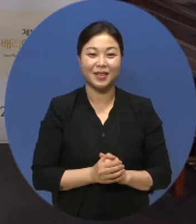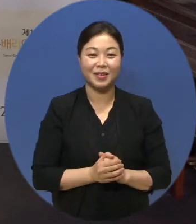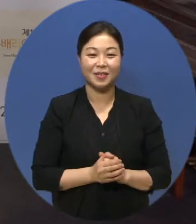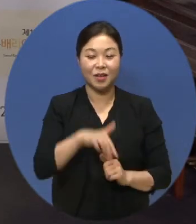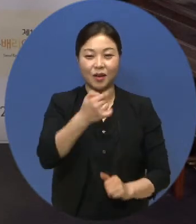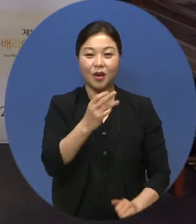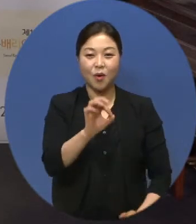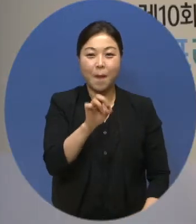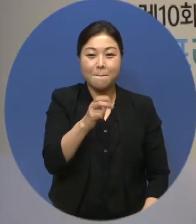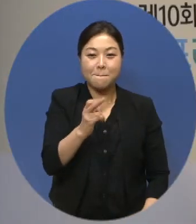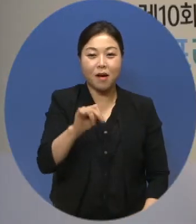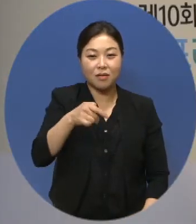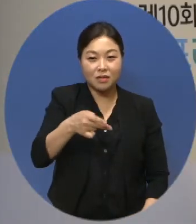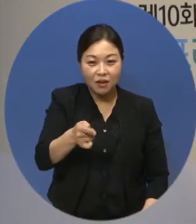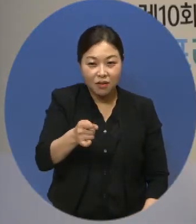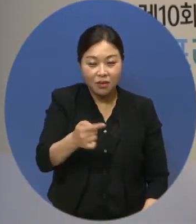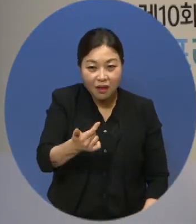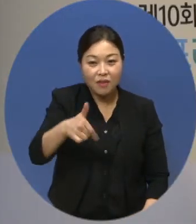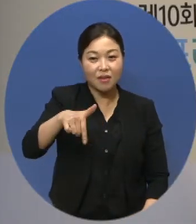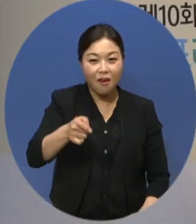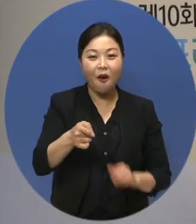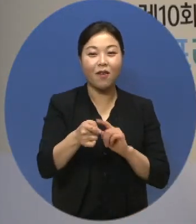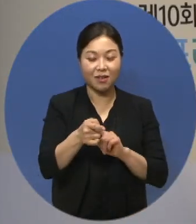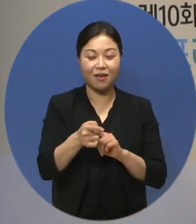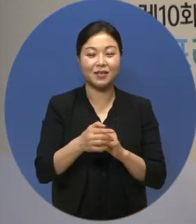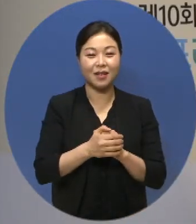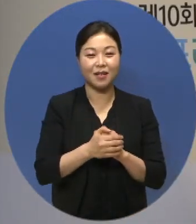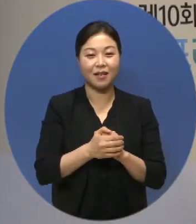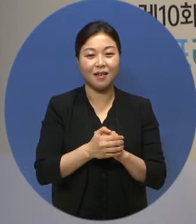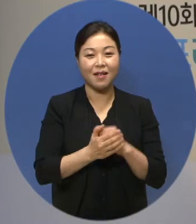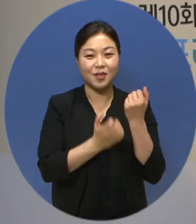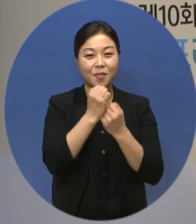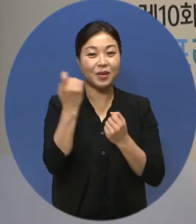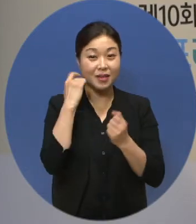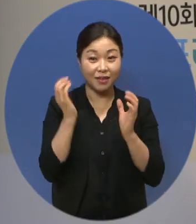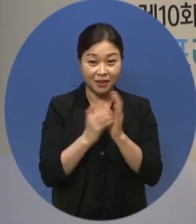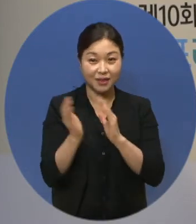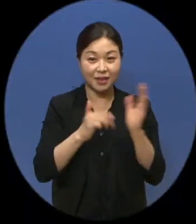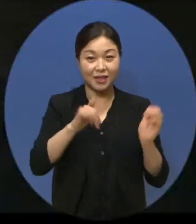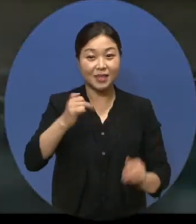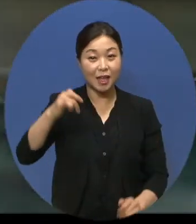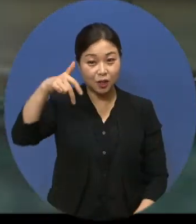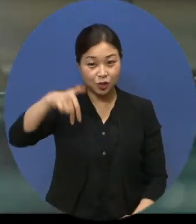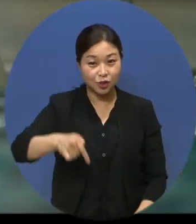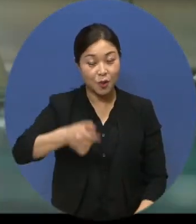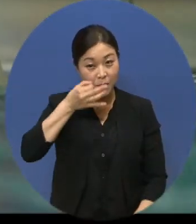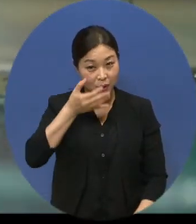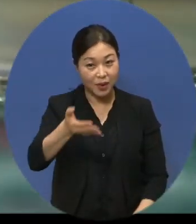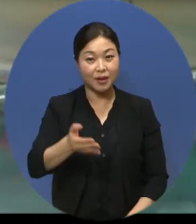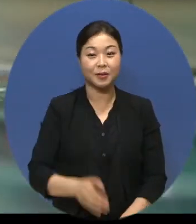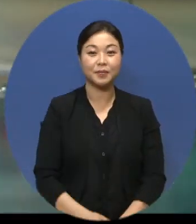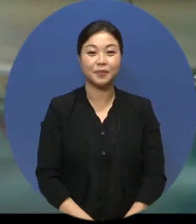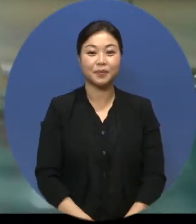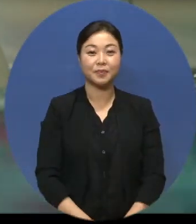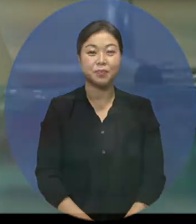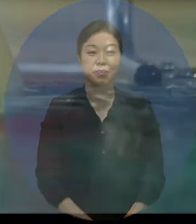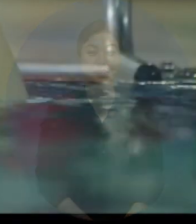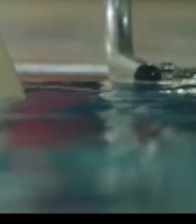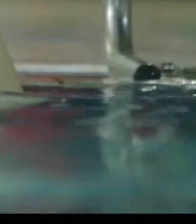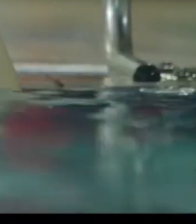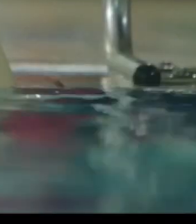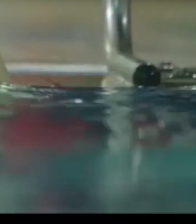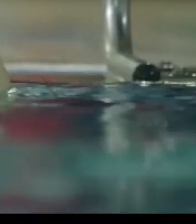여기까지 살펴볼 거고요. 이번에는 기대주 하이라이트 장면 먼저 보시죠. 수영복 차림의 중년 여자